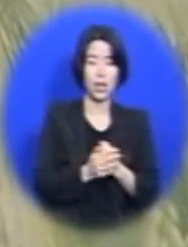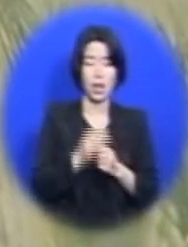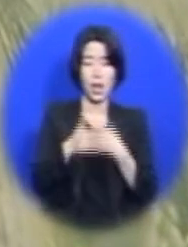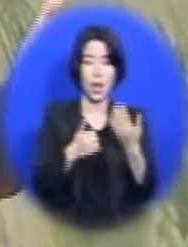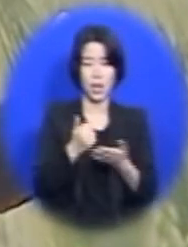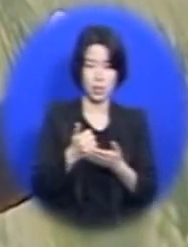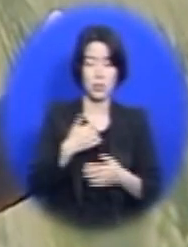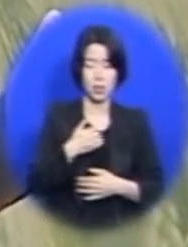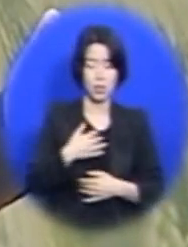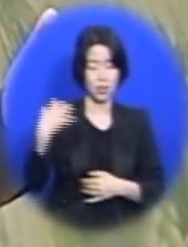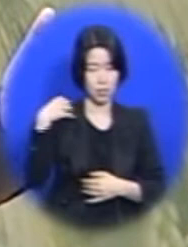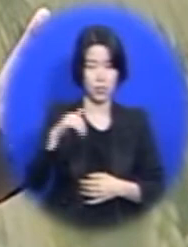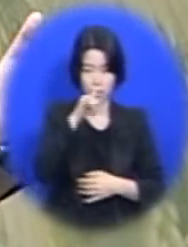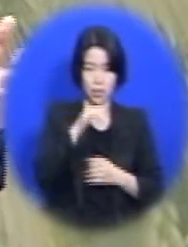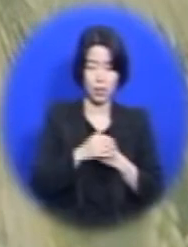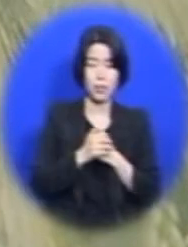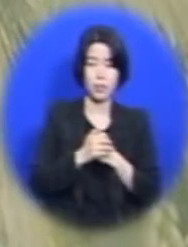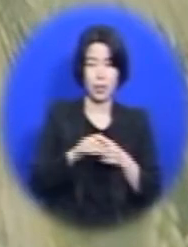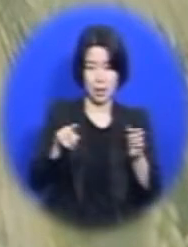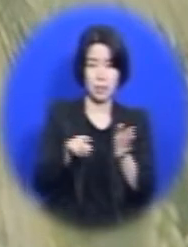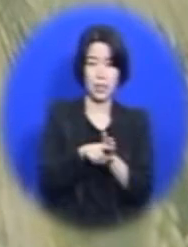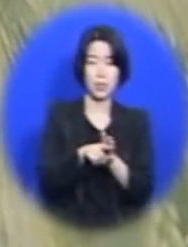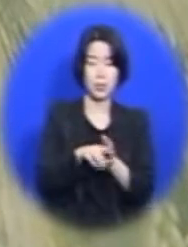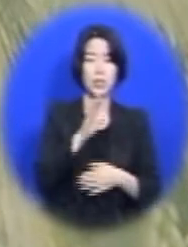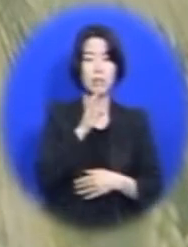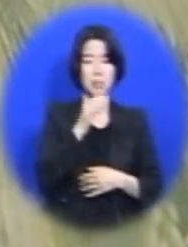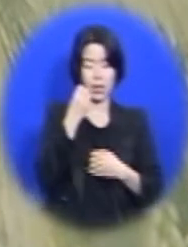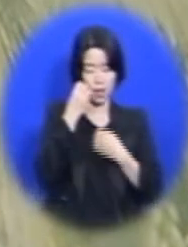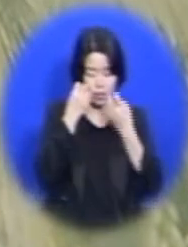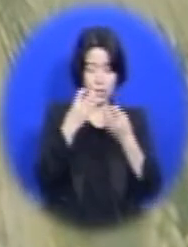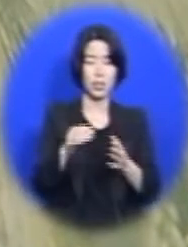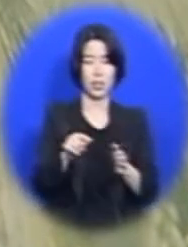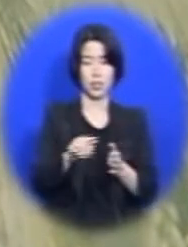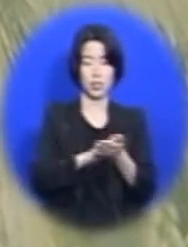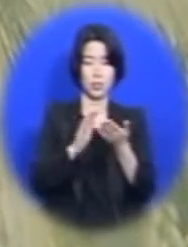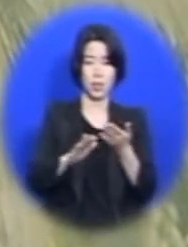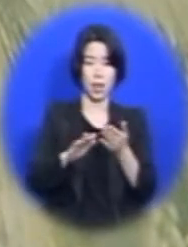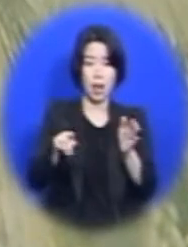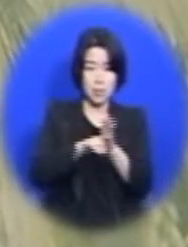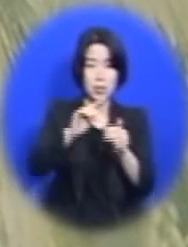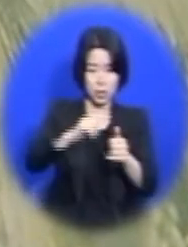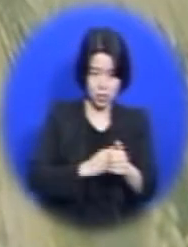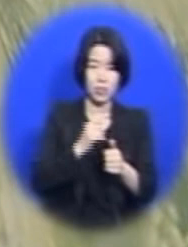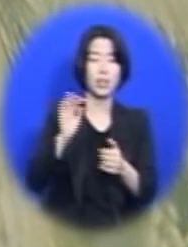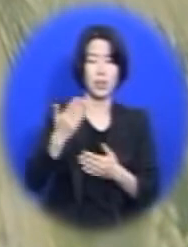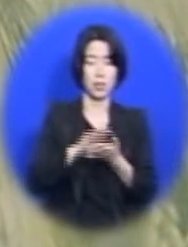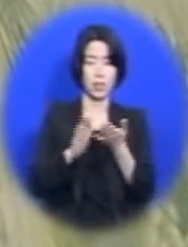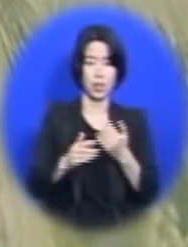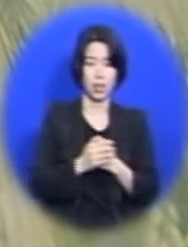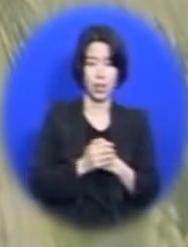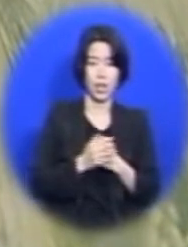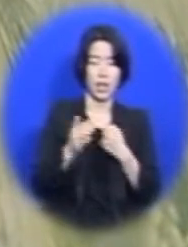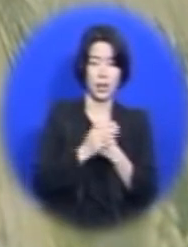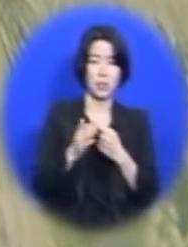고비를 넘겨주실 것이다. 이 믿음은 정말 신비한 겁니다. 믿어지는데 어떻게 해요? 믿어지는데.